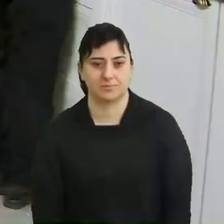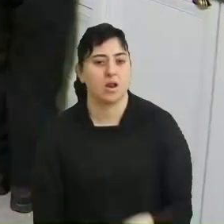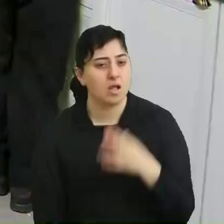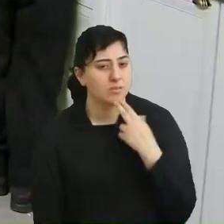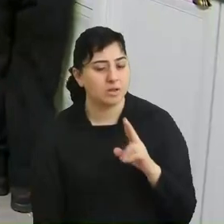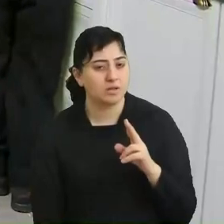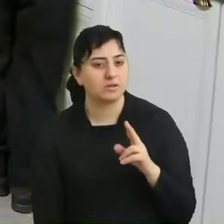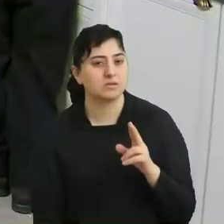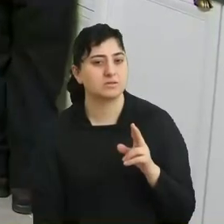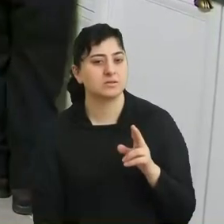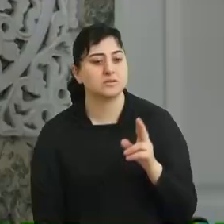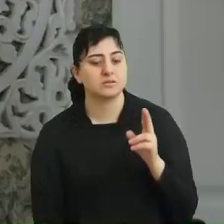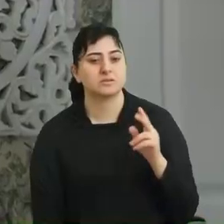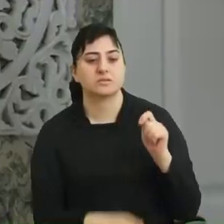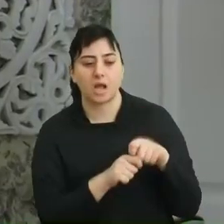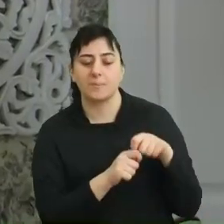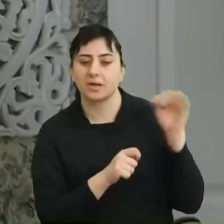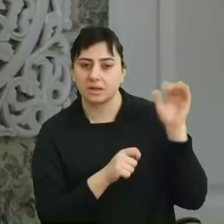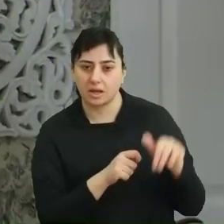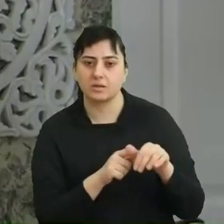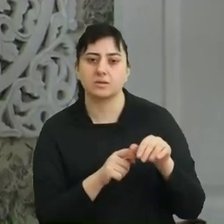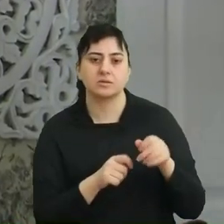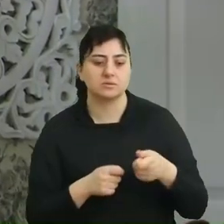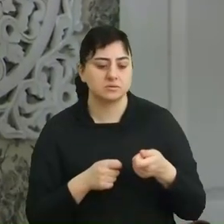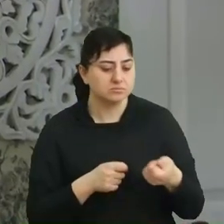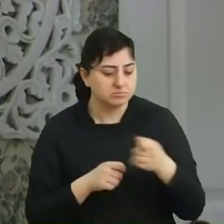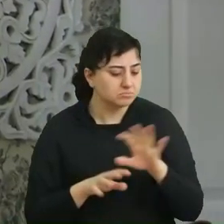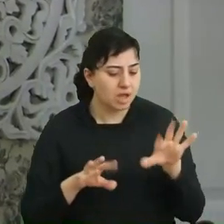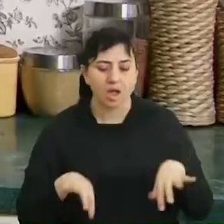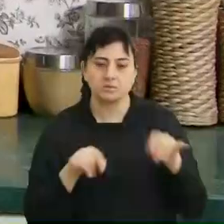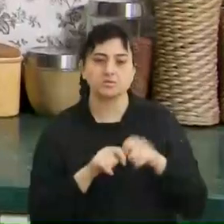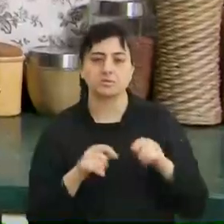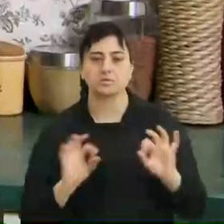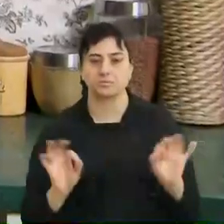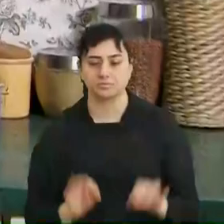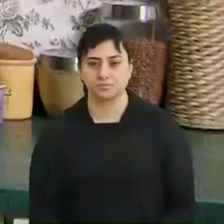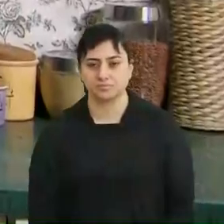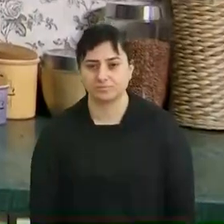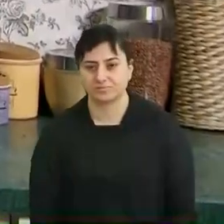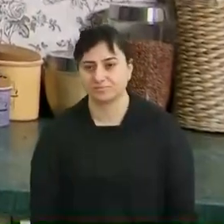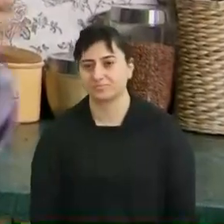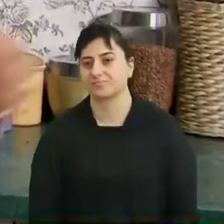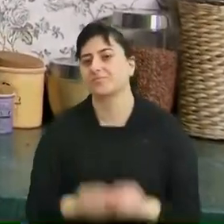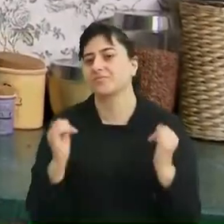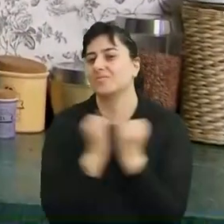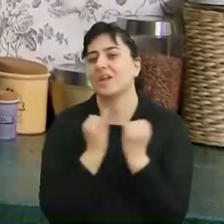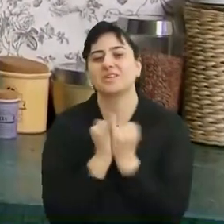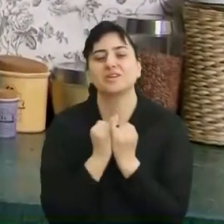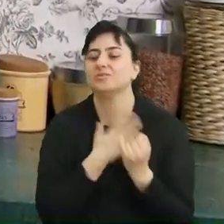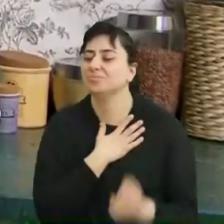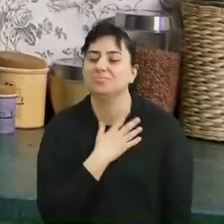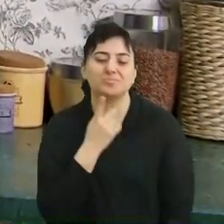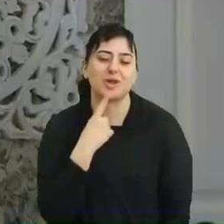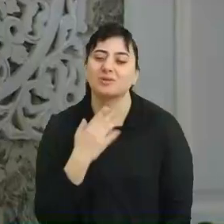Abla, tamirci geldi. Yaptılar kurutma makinesini, çalışıyor şu an. Ay kardeşim,